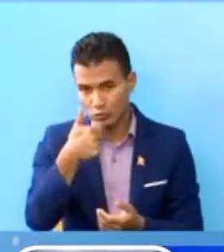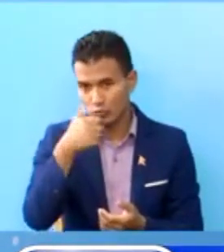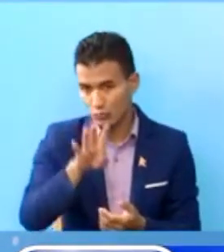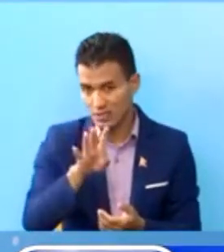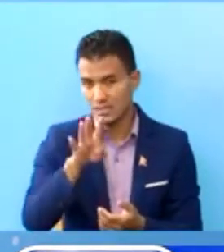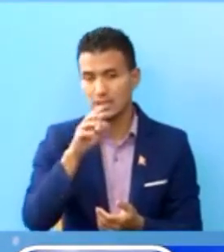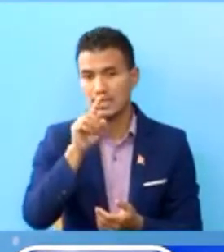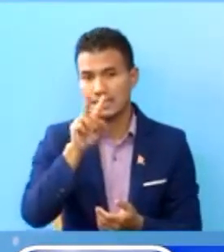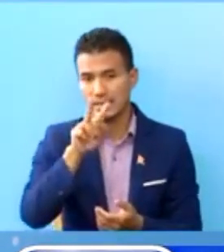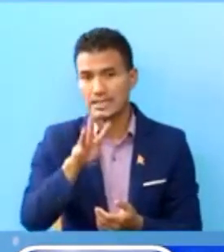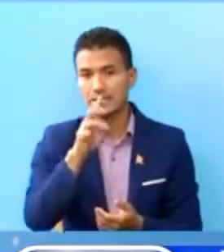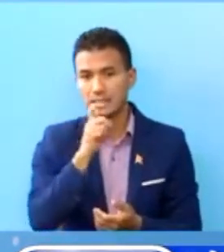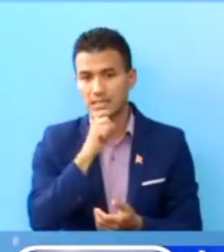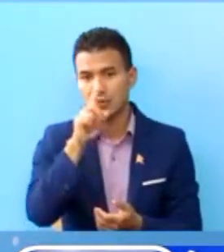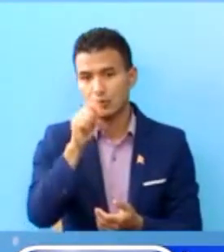15,964 र 23 गते